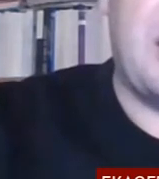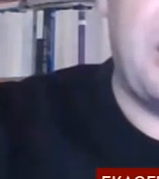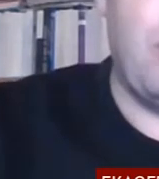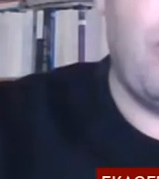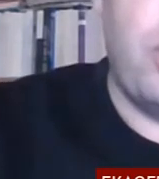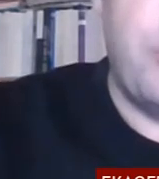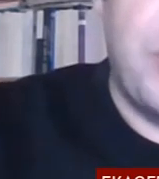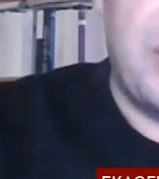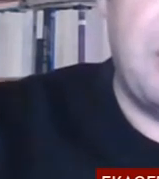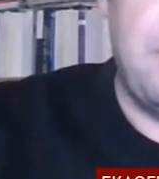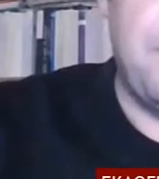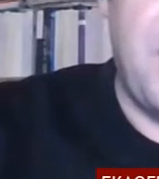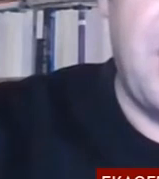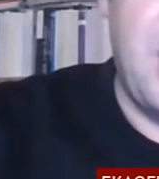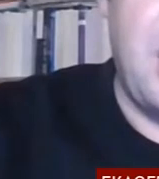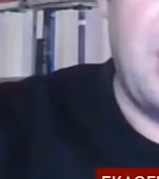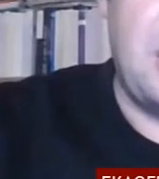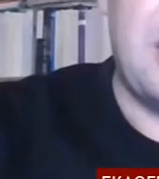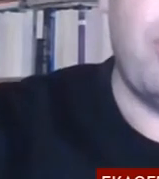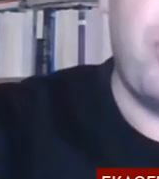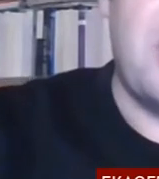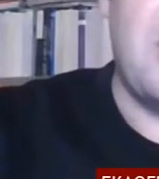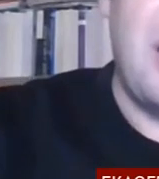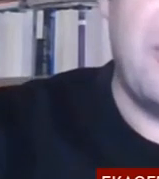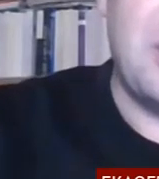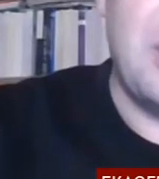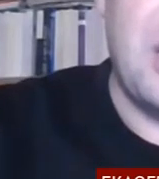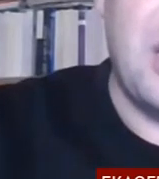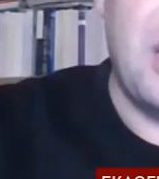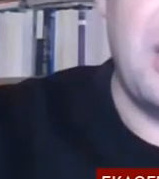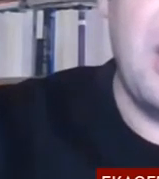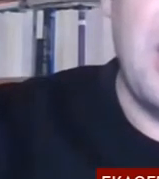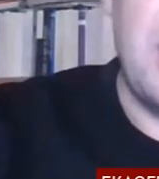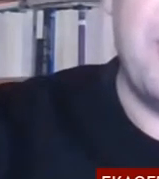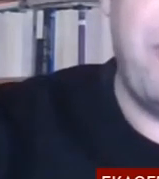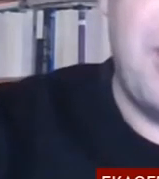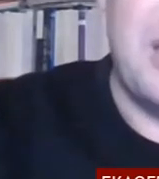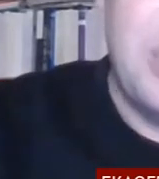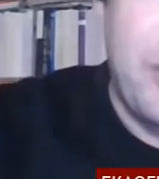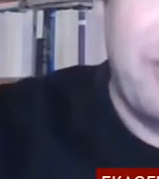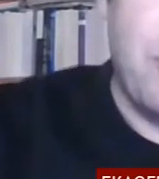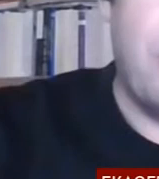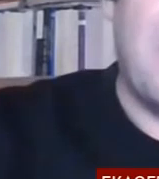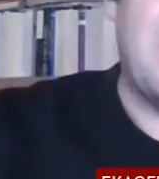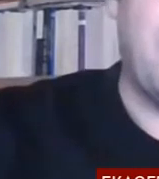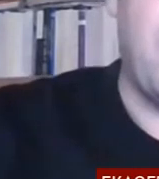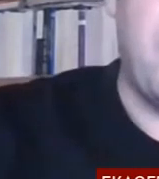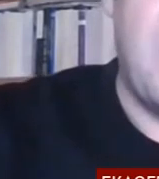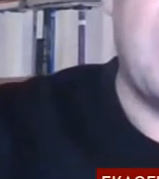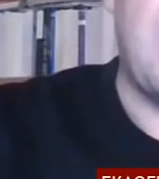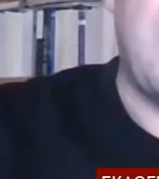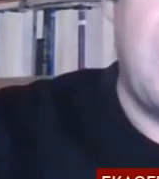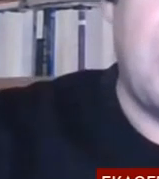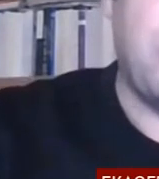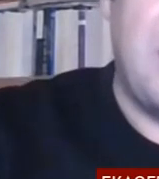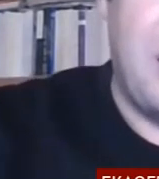ήθελα κατά κύριο λόγο να μου πείτε τι σας όθησε να αναλάβετε, να γίνετε υποψήφιος μάλλον για την